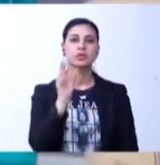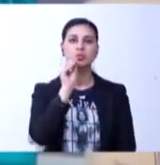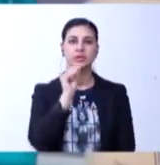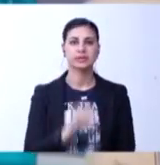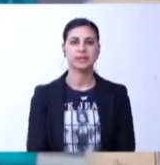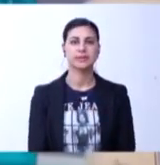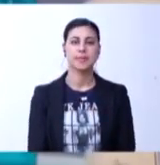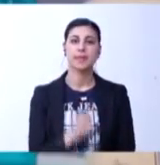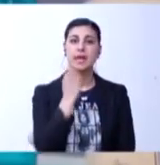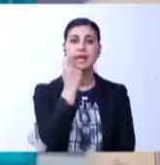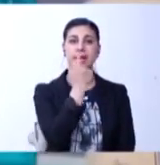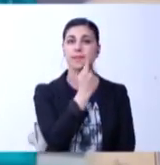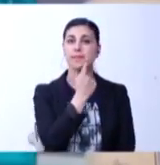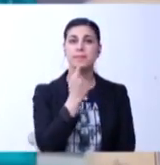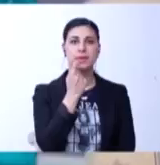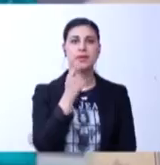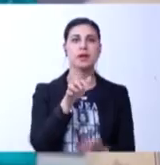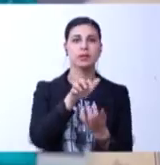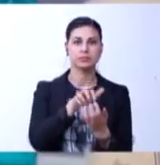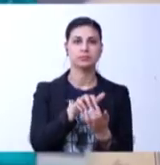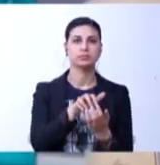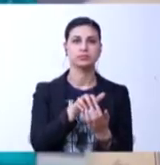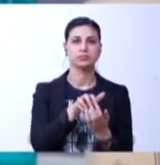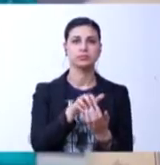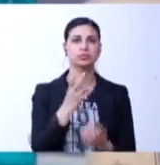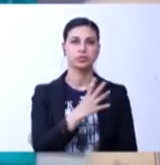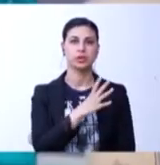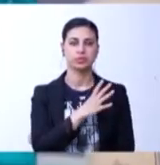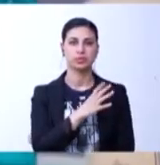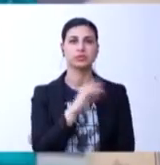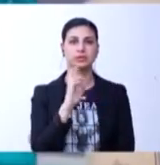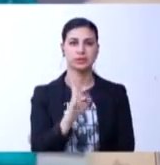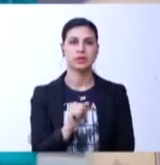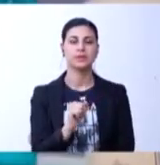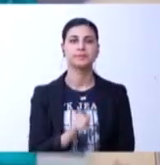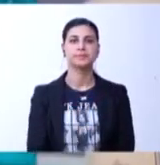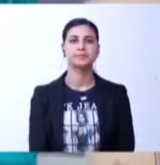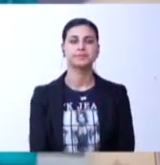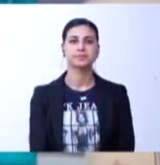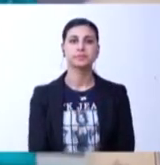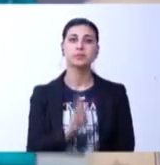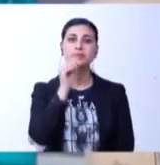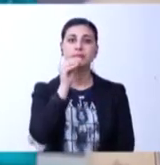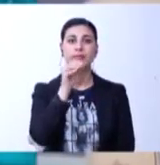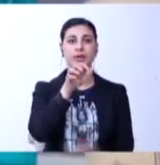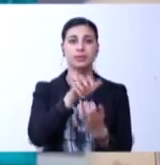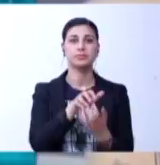როდესაც კბილთან კალების შეთანასოვნება ხდება და ესე იგი შეთანასოვნების